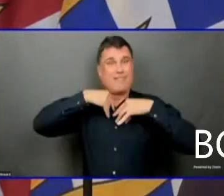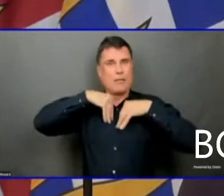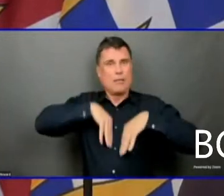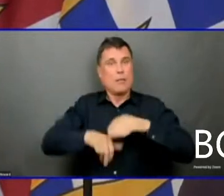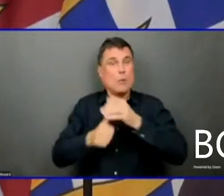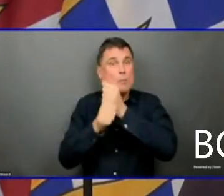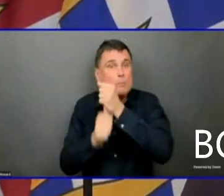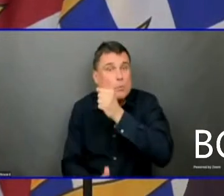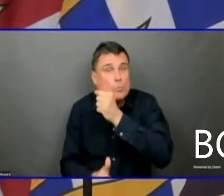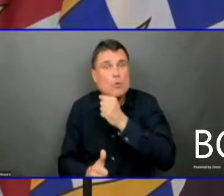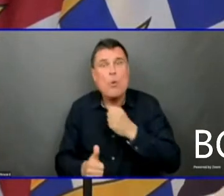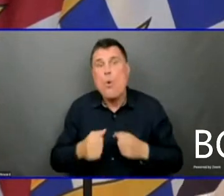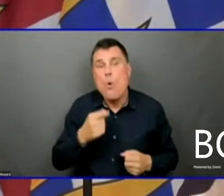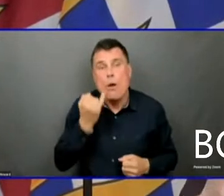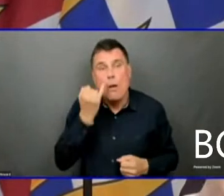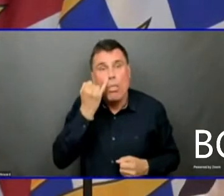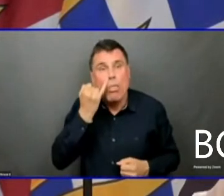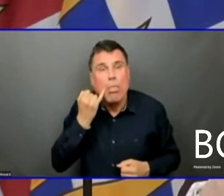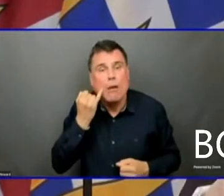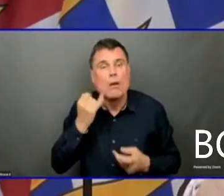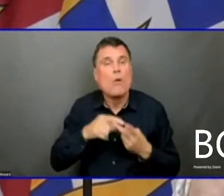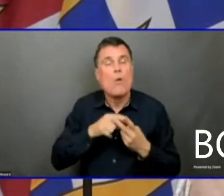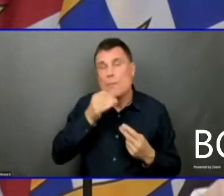毒，但不会传播了。